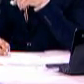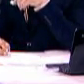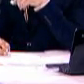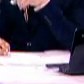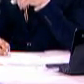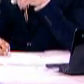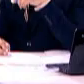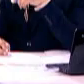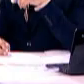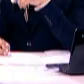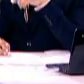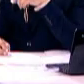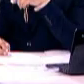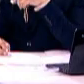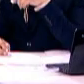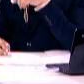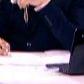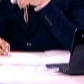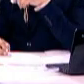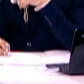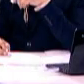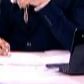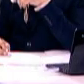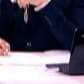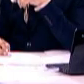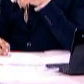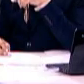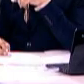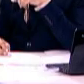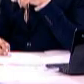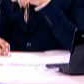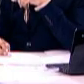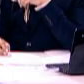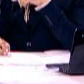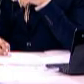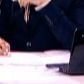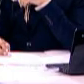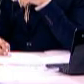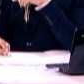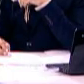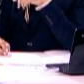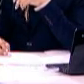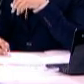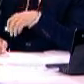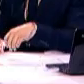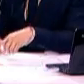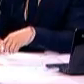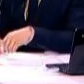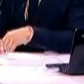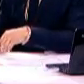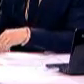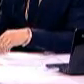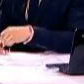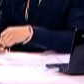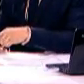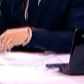ไปนี่คือวิวาทะระหว่างวัชระเพชรทองกับจ่าสิบตำรวจประสิทธิ์ชัยศรีสะอันว่าด้วยเรื่องของ